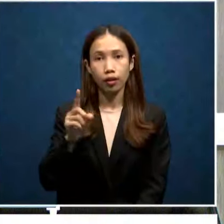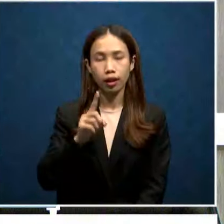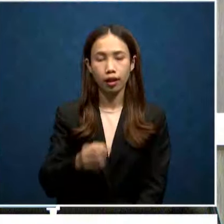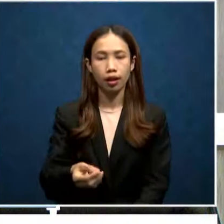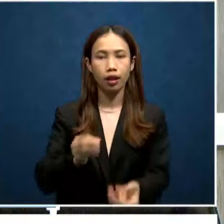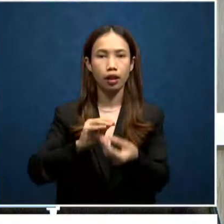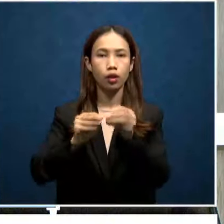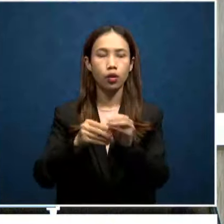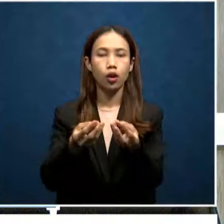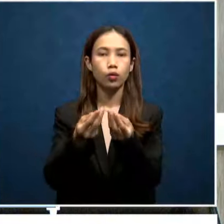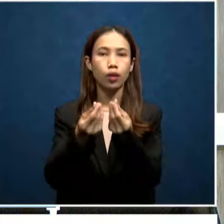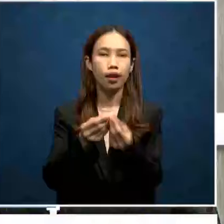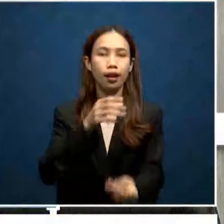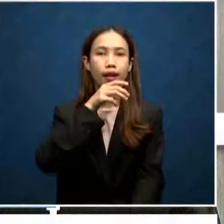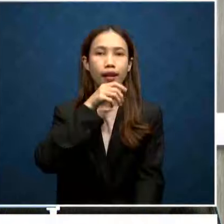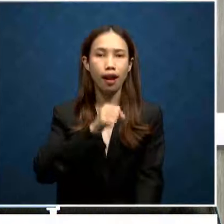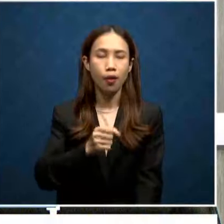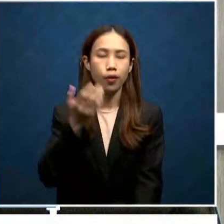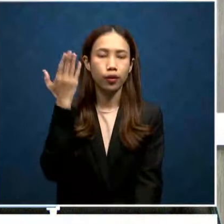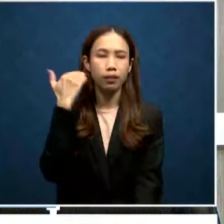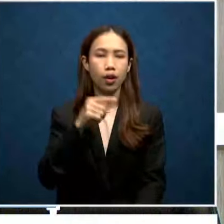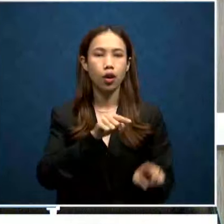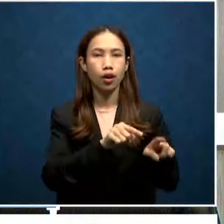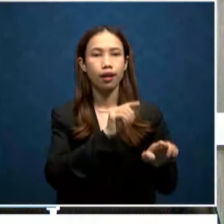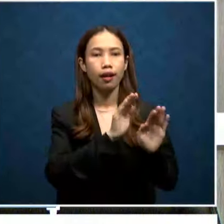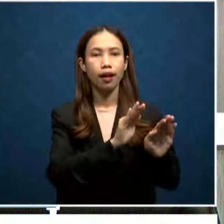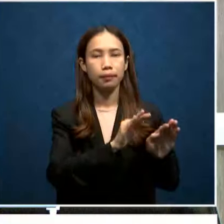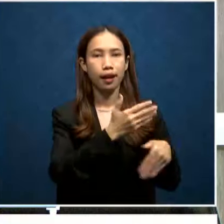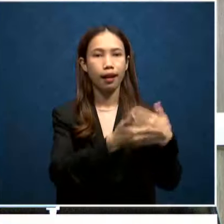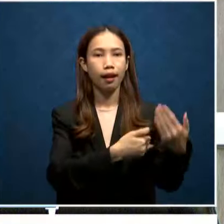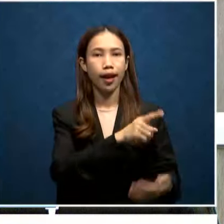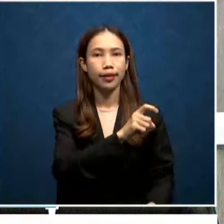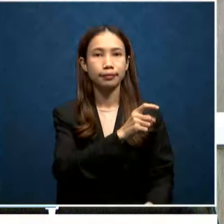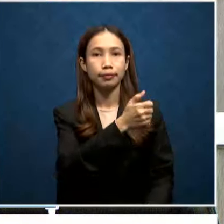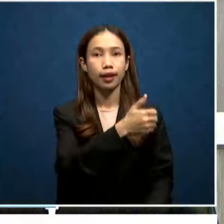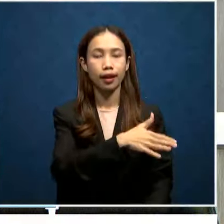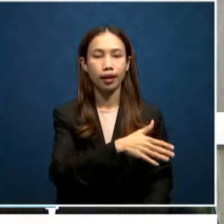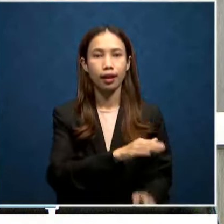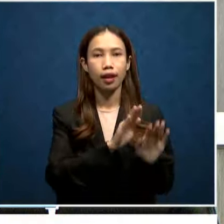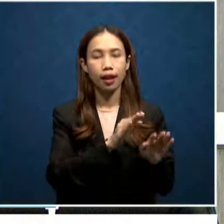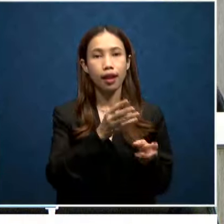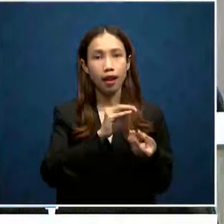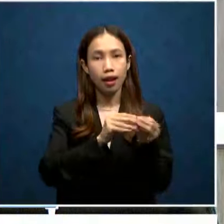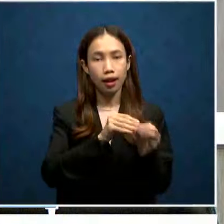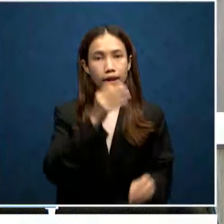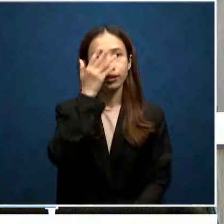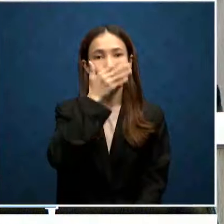ที่ในอดีตที่ค้างอยู่เป็นจำนวนมากเป็นเลข